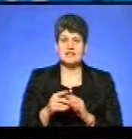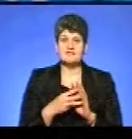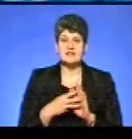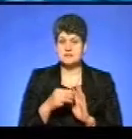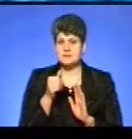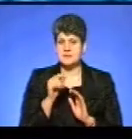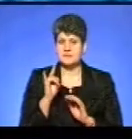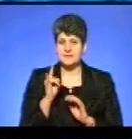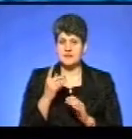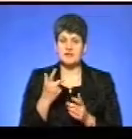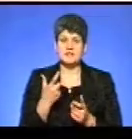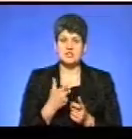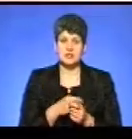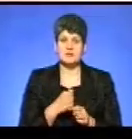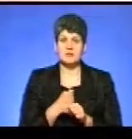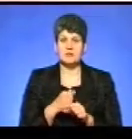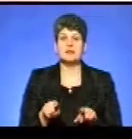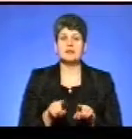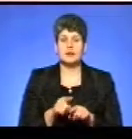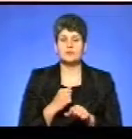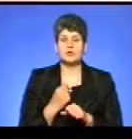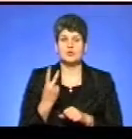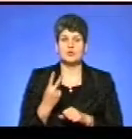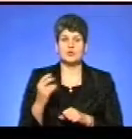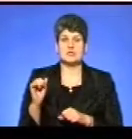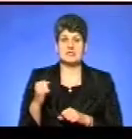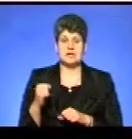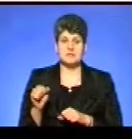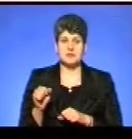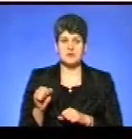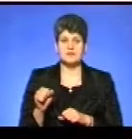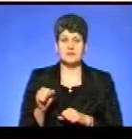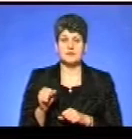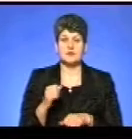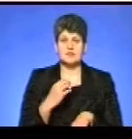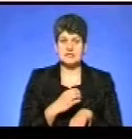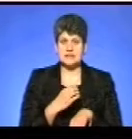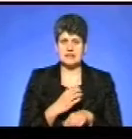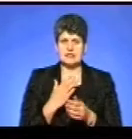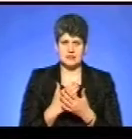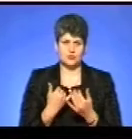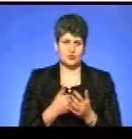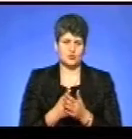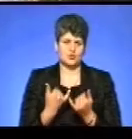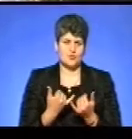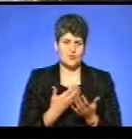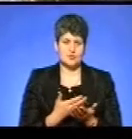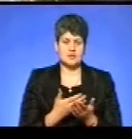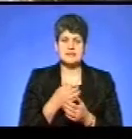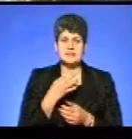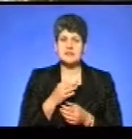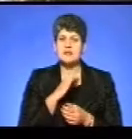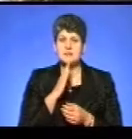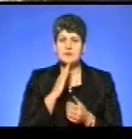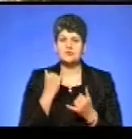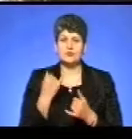8-місячному синові щеплення БЦЖ робили також 2 серпня. Відтоді слід на шкірі хлопчика є досі. Як повідомила мати,